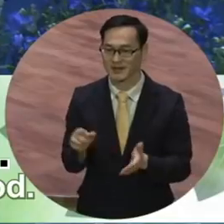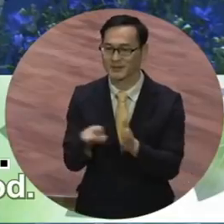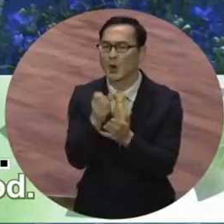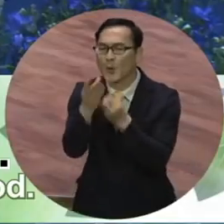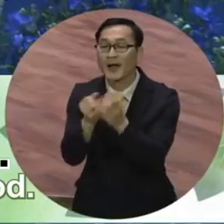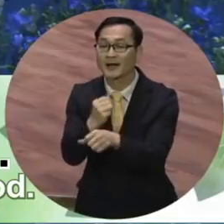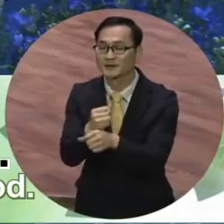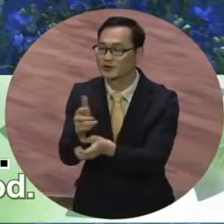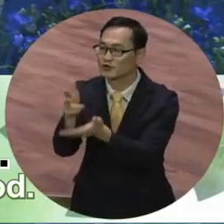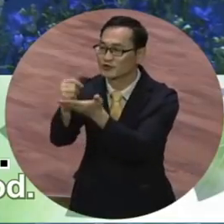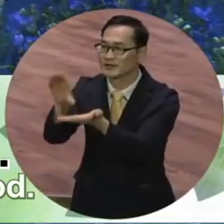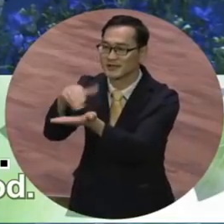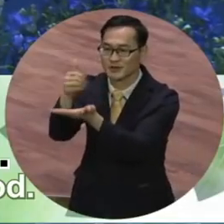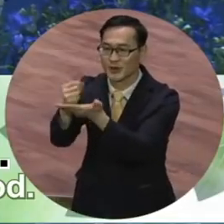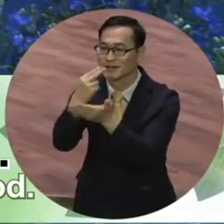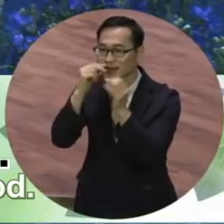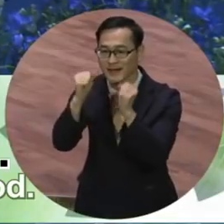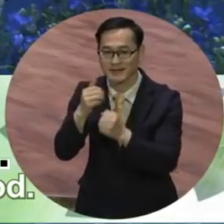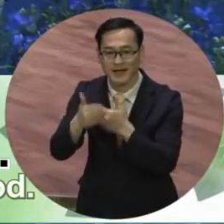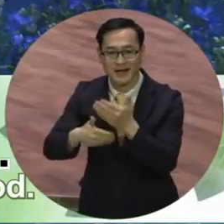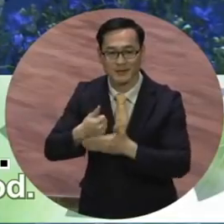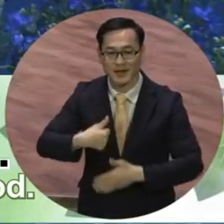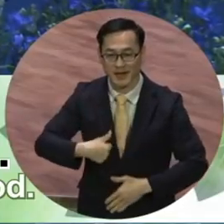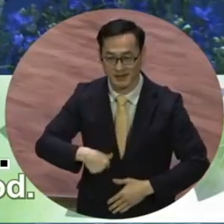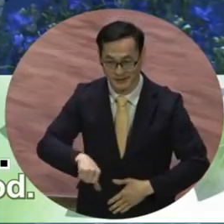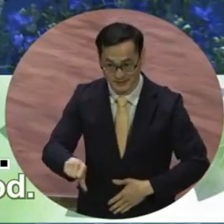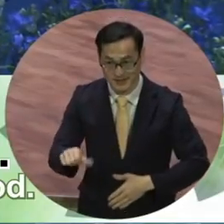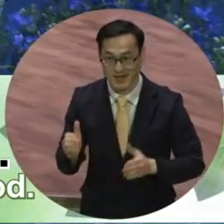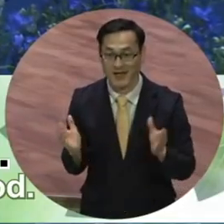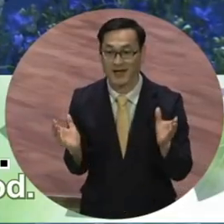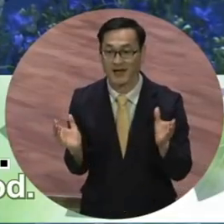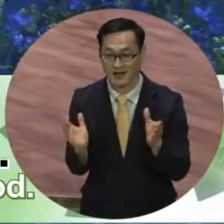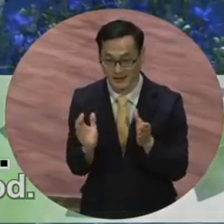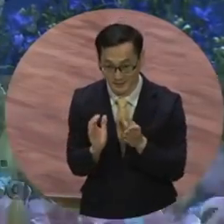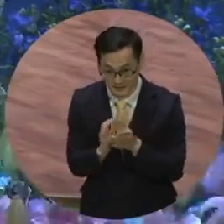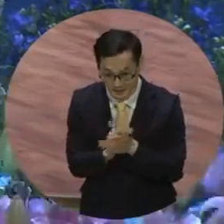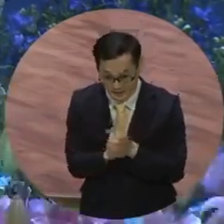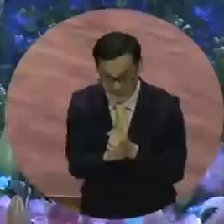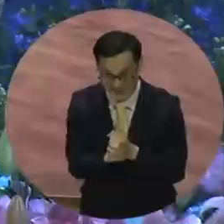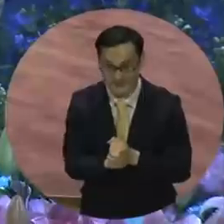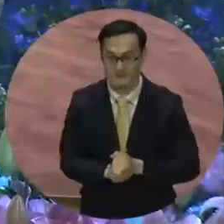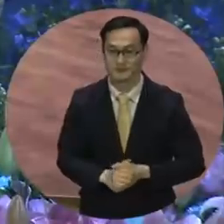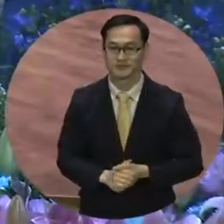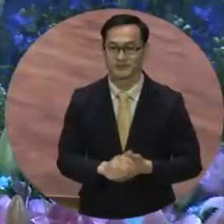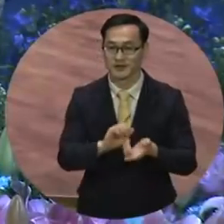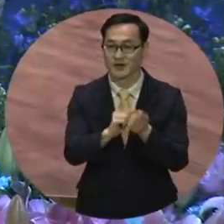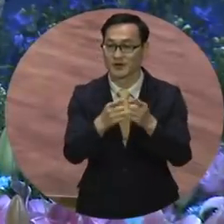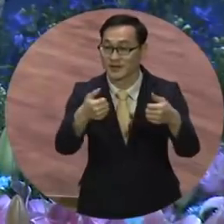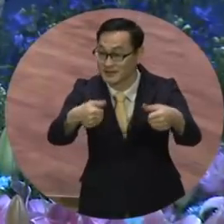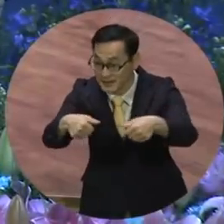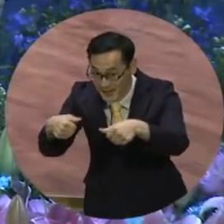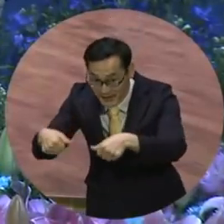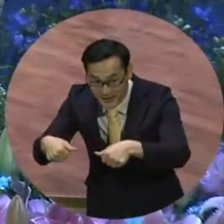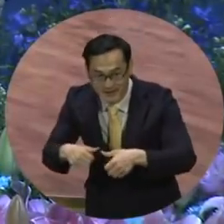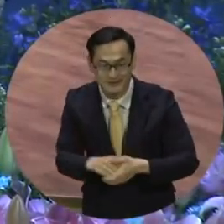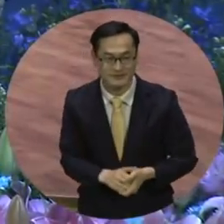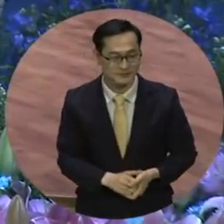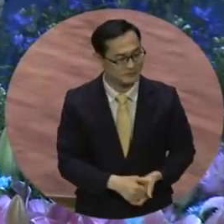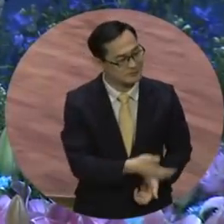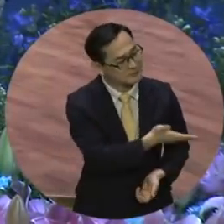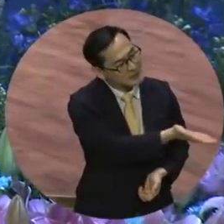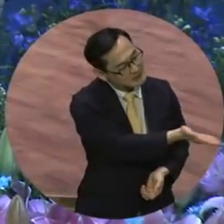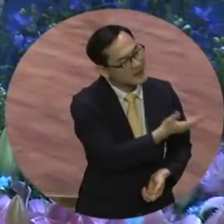그리스도시요 살아계신 하나님의 아들이십니다. 아멘. 우리 해외 성도들 다 같이 서로 인사합시다.